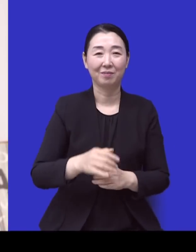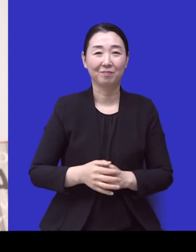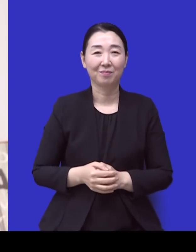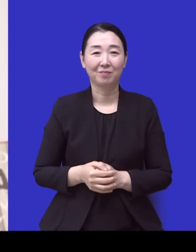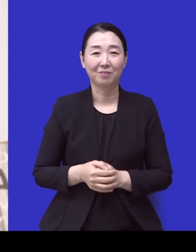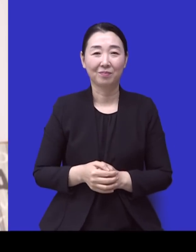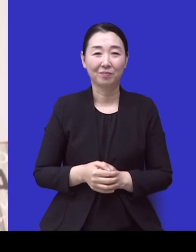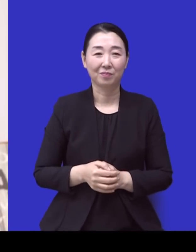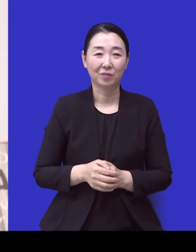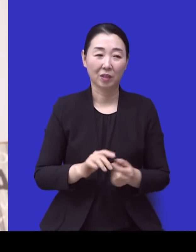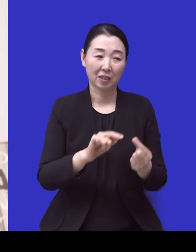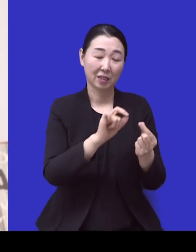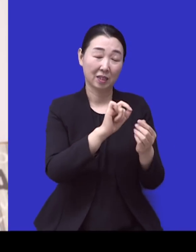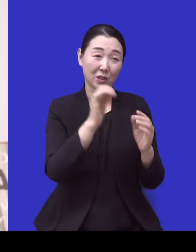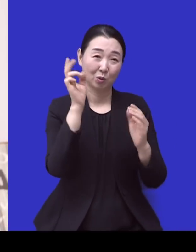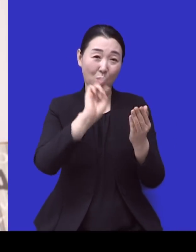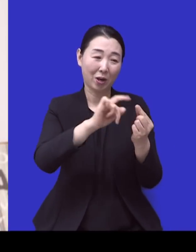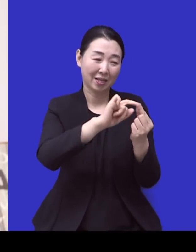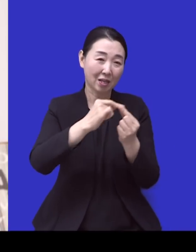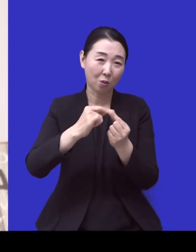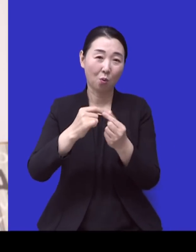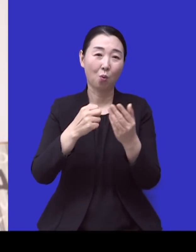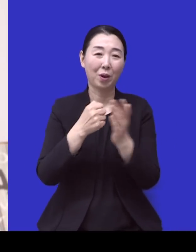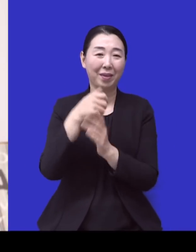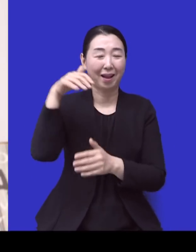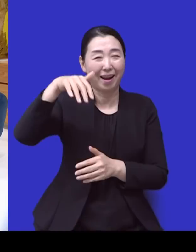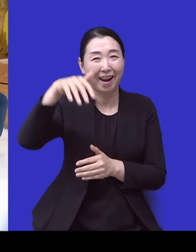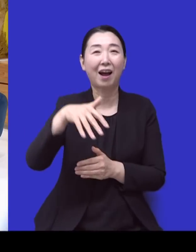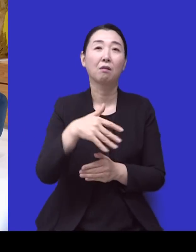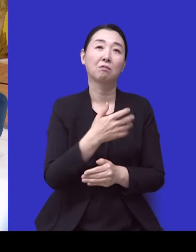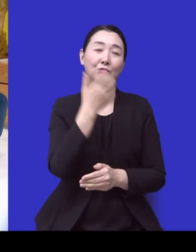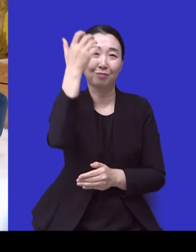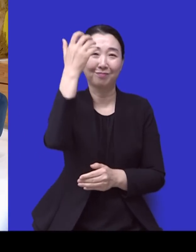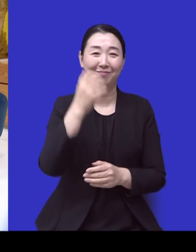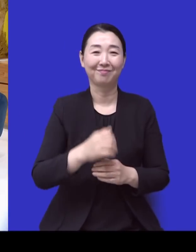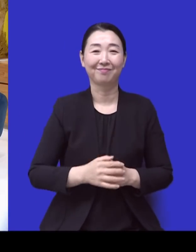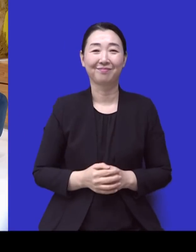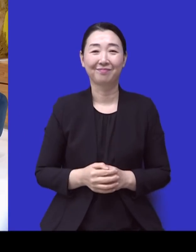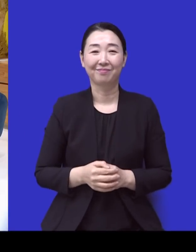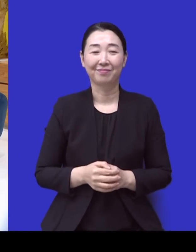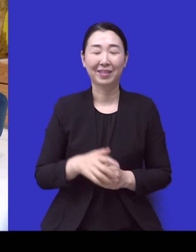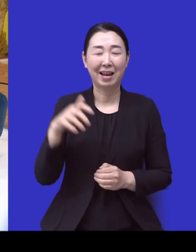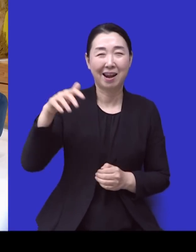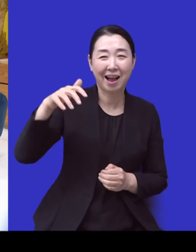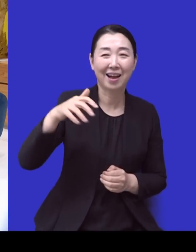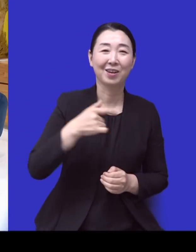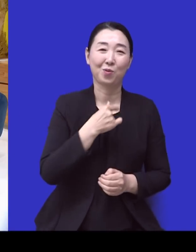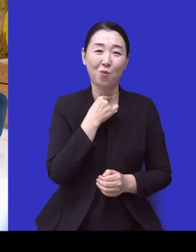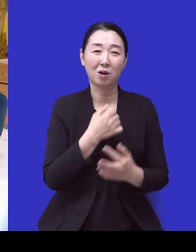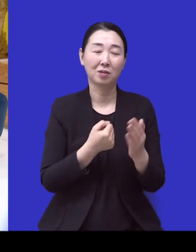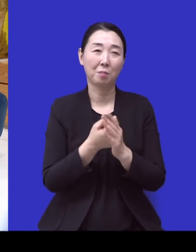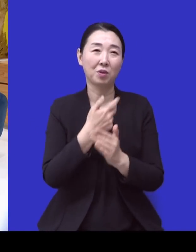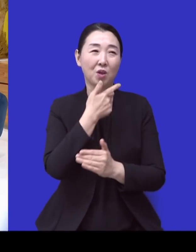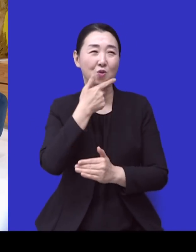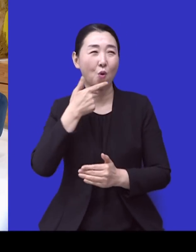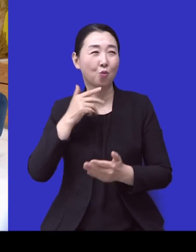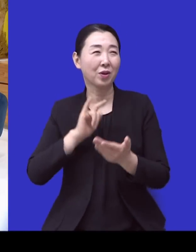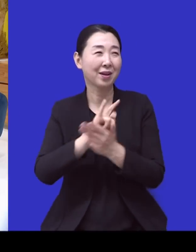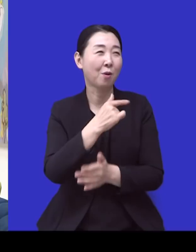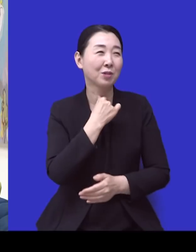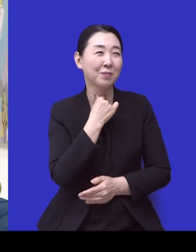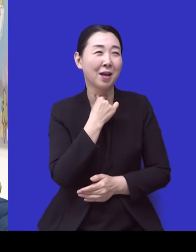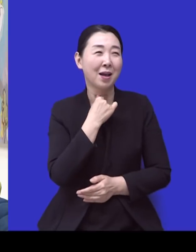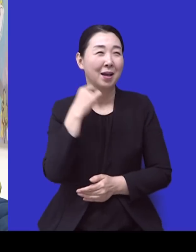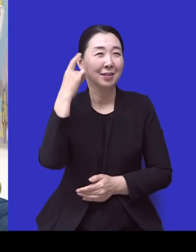이제 작곡으로 이제 네. 저는 락스타가 꿈이었거든요. 네, 진짜 락스타가. 예. 락스타가 되고 싶어가지고 영국에 한번 가고 싶다 막 예, 이런 예. 마음이